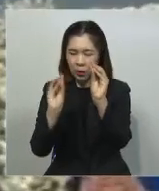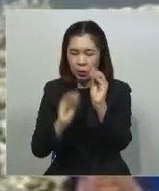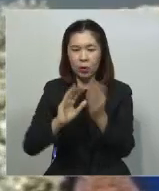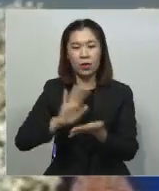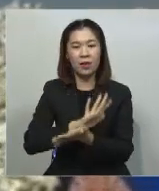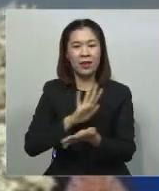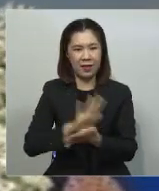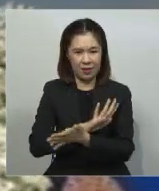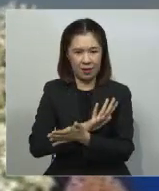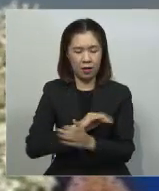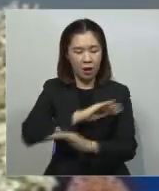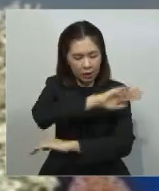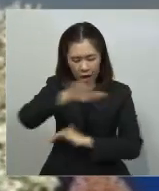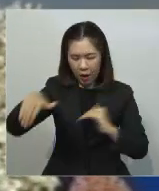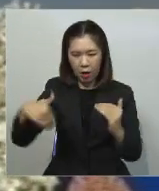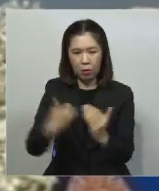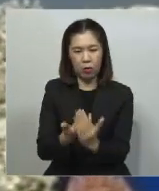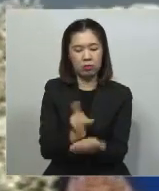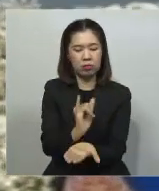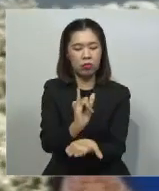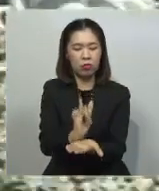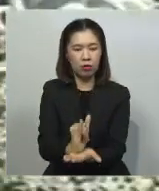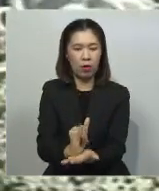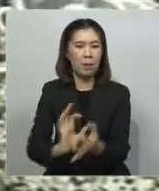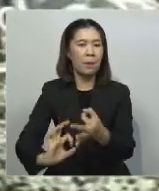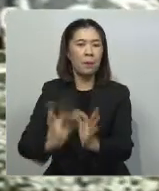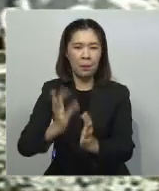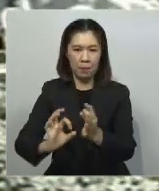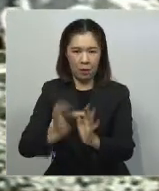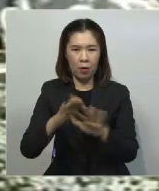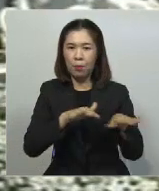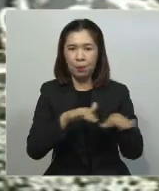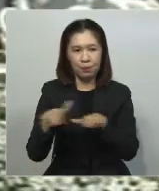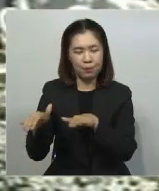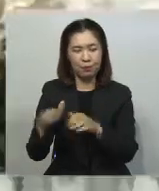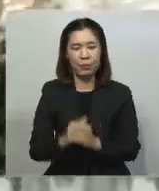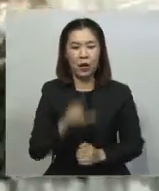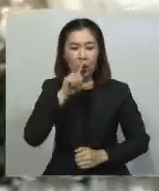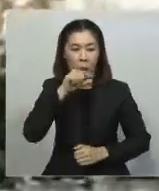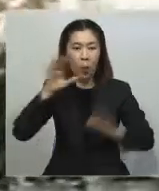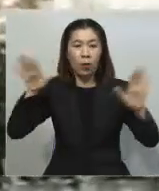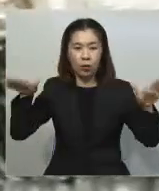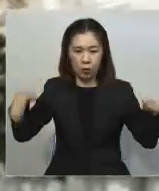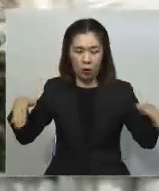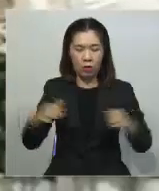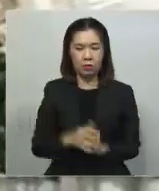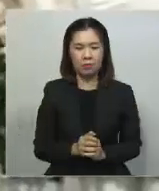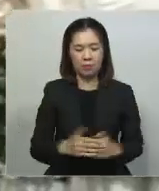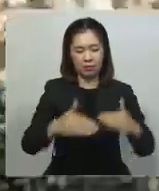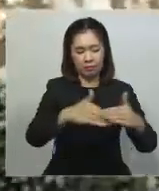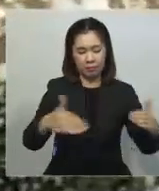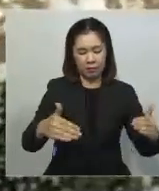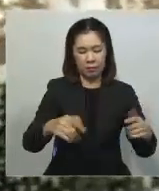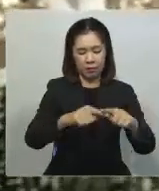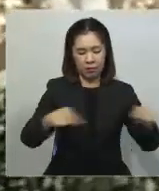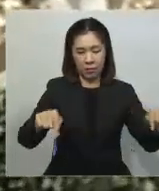าษซึ่งทั้งหมดจะถูกเผาพร้อมกับร่างหลวงพ่อคูณในวันนี้ภายในตัวนกหัสดีลิงค่ะประกอบด้วยโลงที่1ทำด้วยไม้จันห